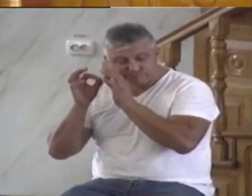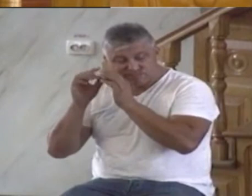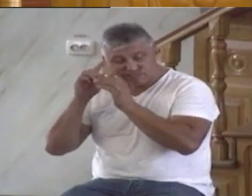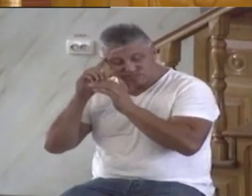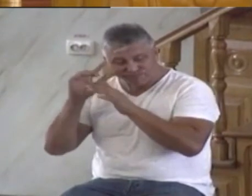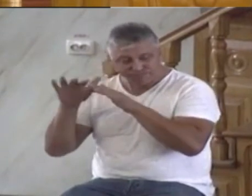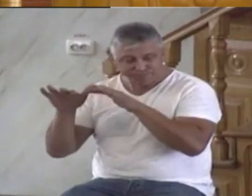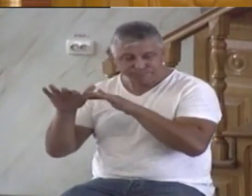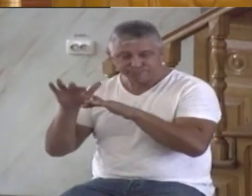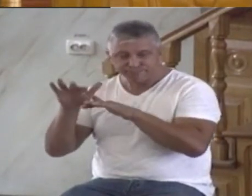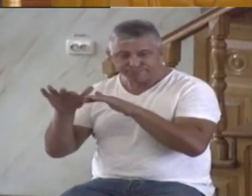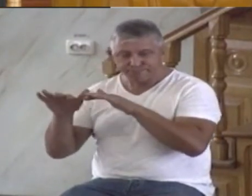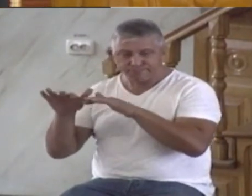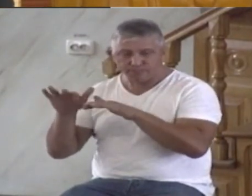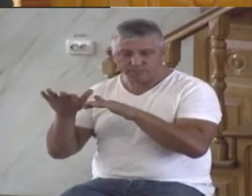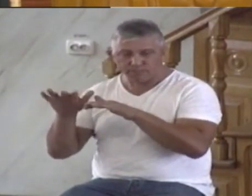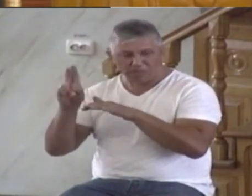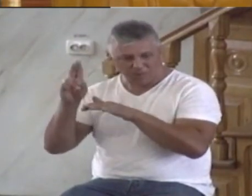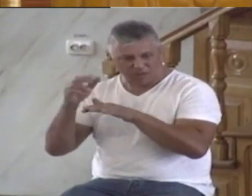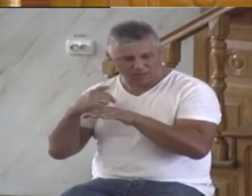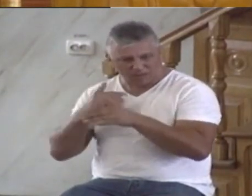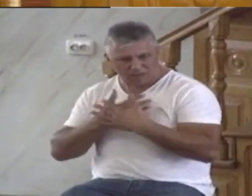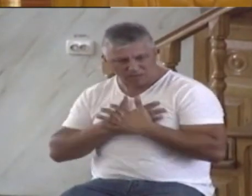А к вам бы не пришли?